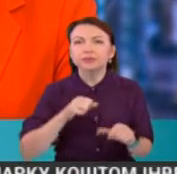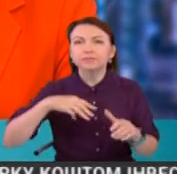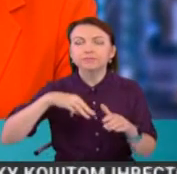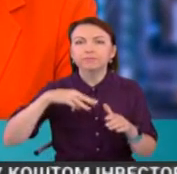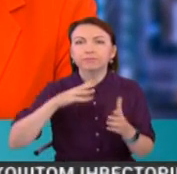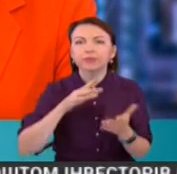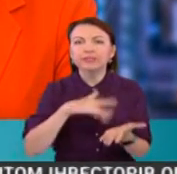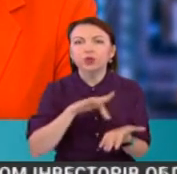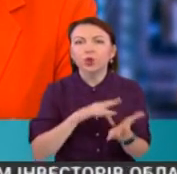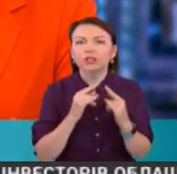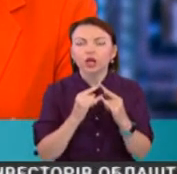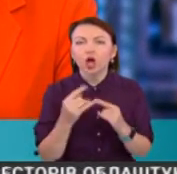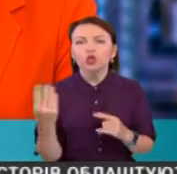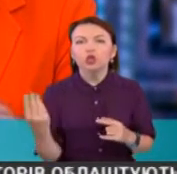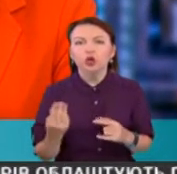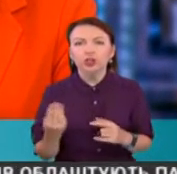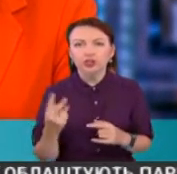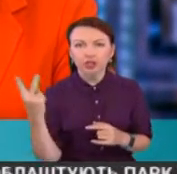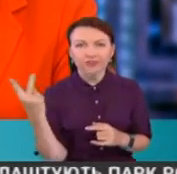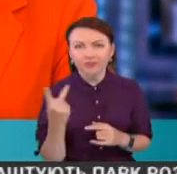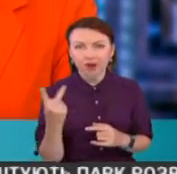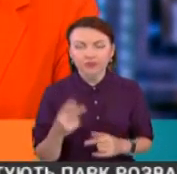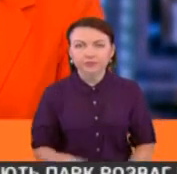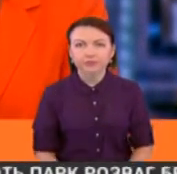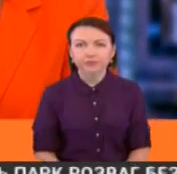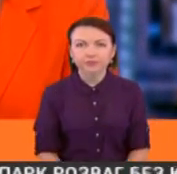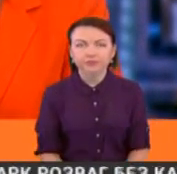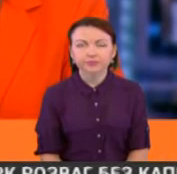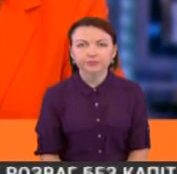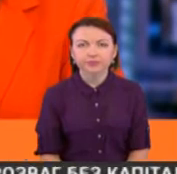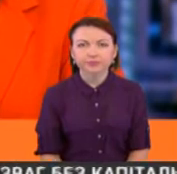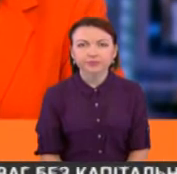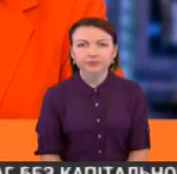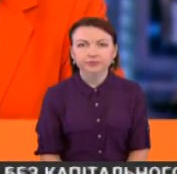міської електрички Троєщина 2. Розповідай.